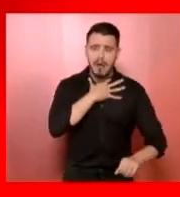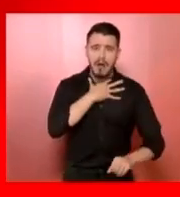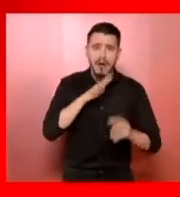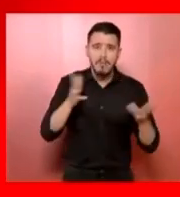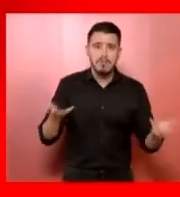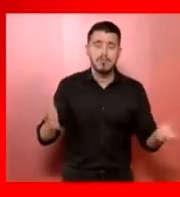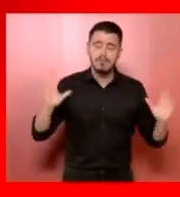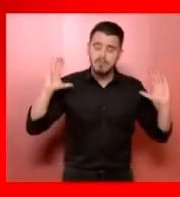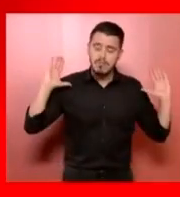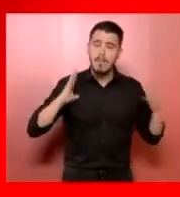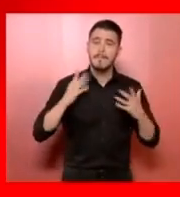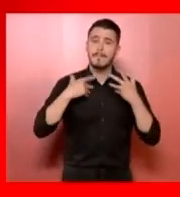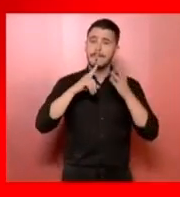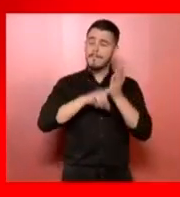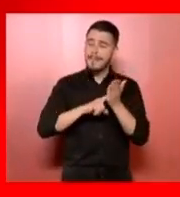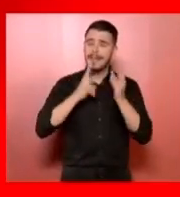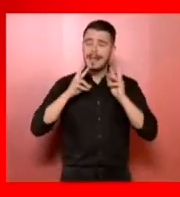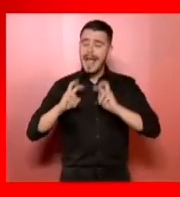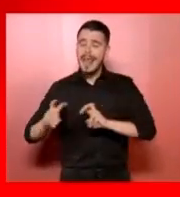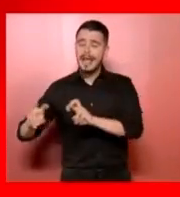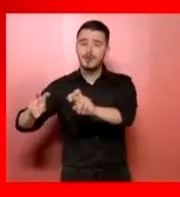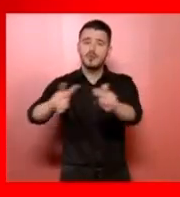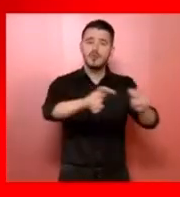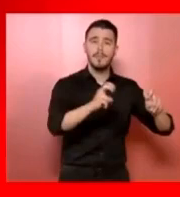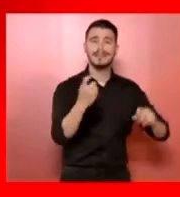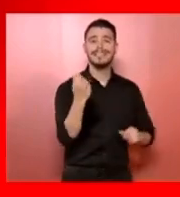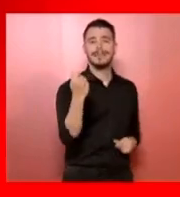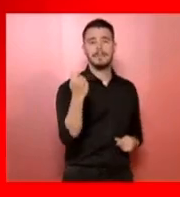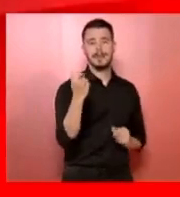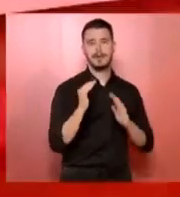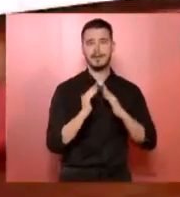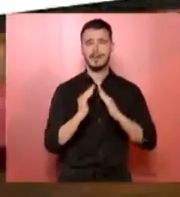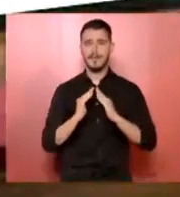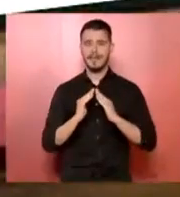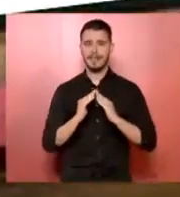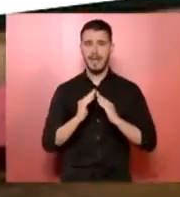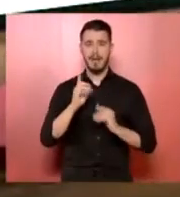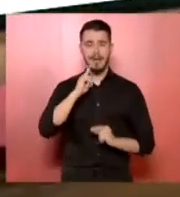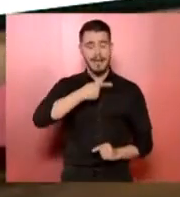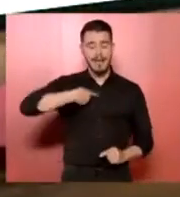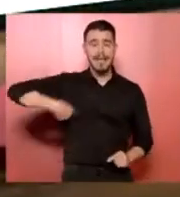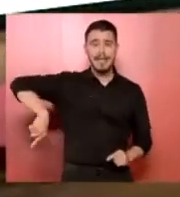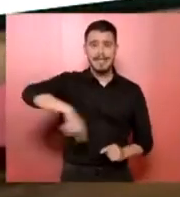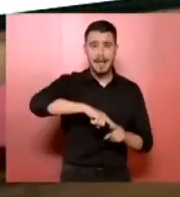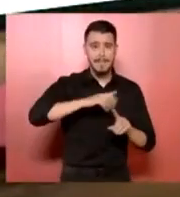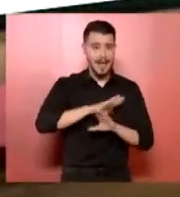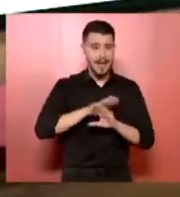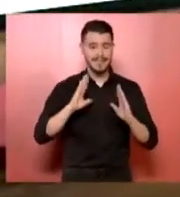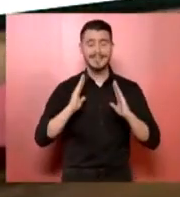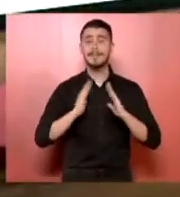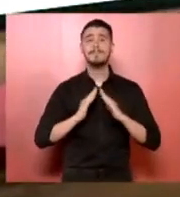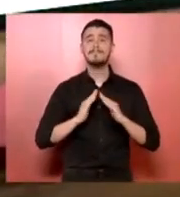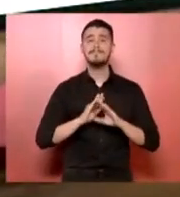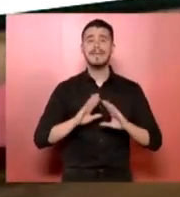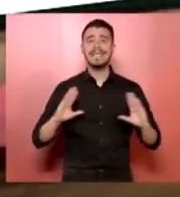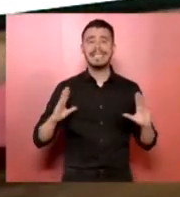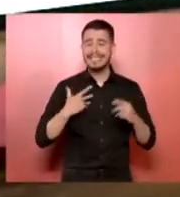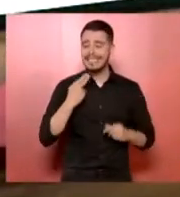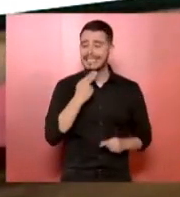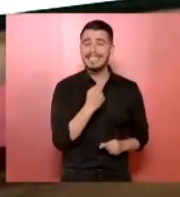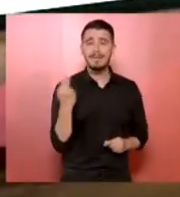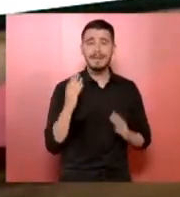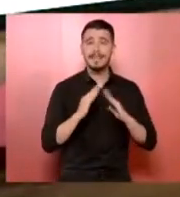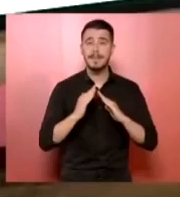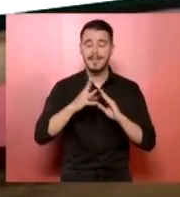ελέγξουμε την τιμή των ακινήτων, γιατί για μας η στέγαση είναι δικαίωμα. Είναι